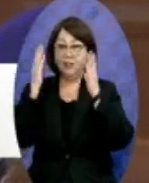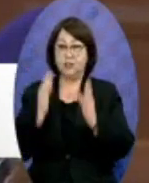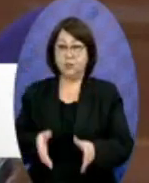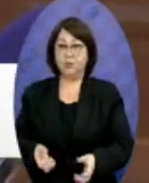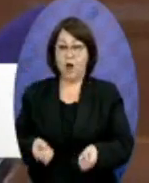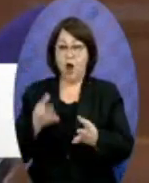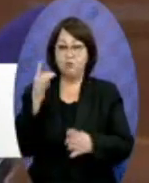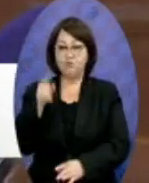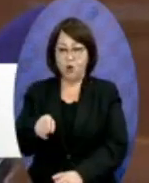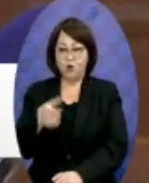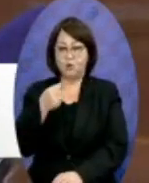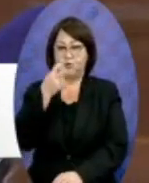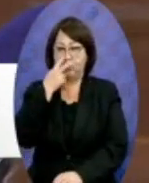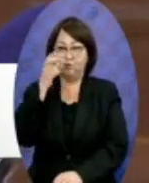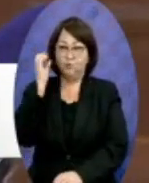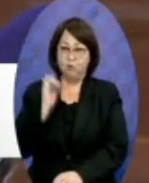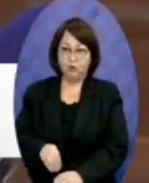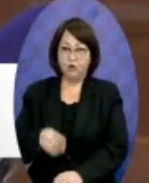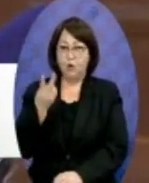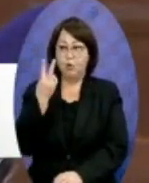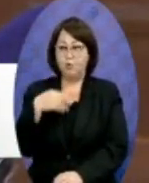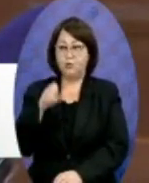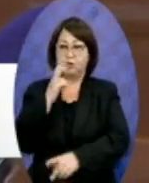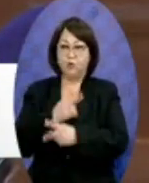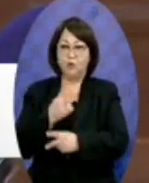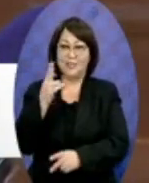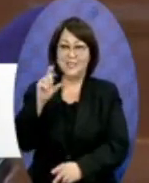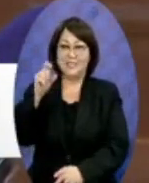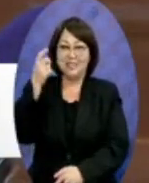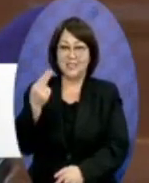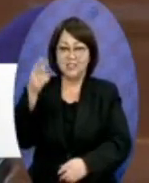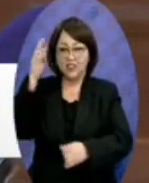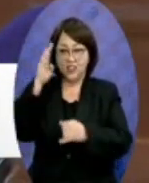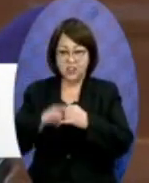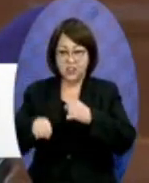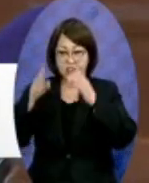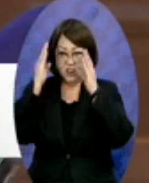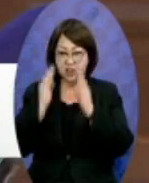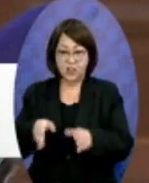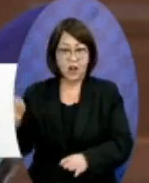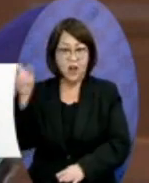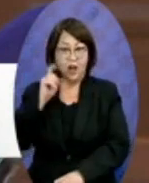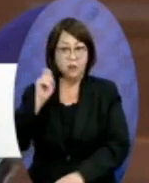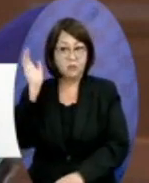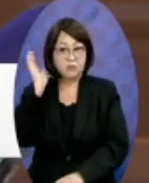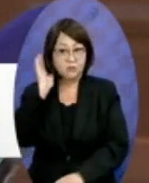үзнэ. Тийм учраас үндсэн хуулийн зэцийн шийдвэр эцлэн юу гэж гарах нь тэр шийдвэр